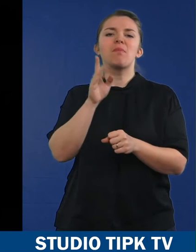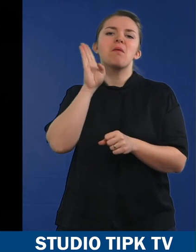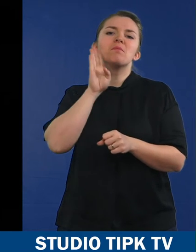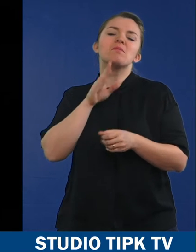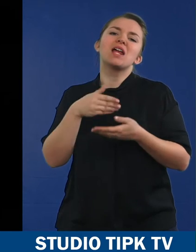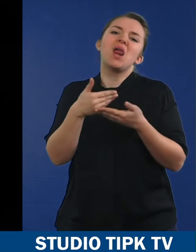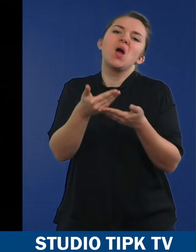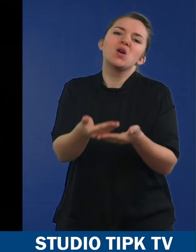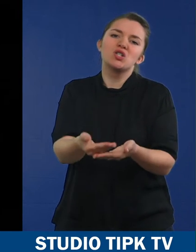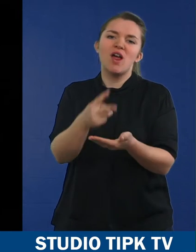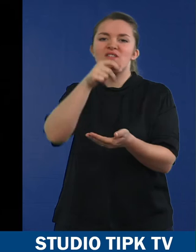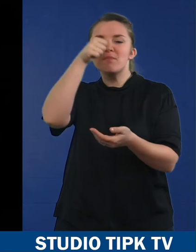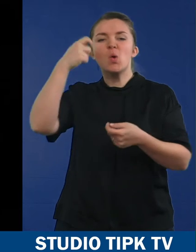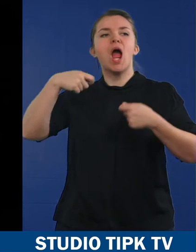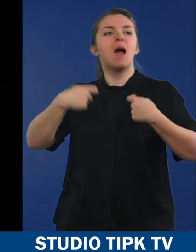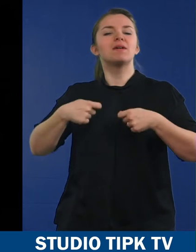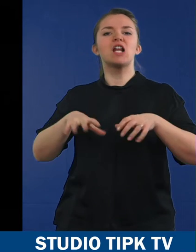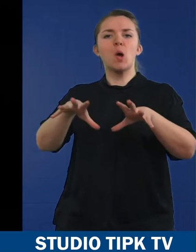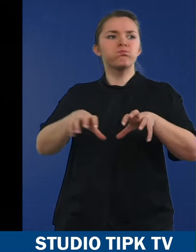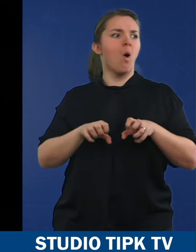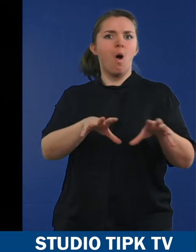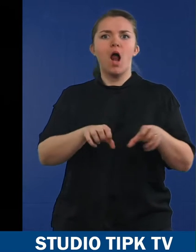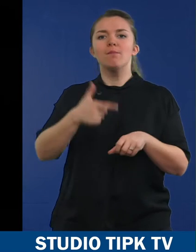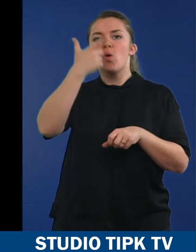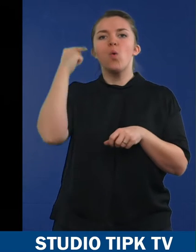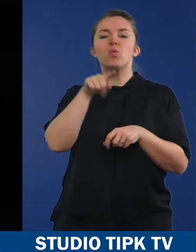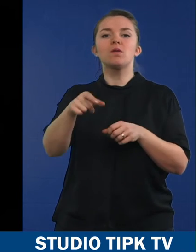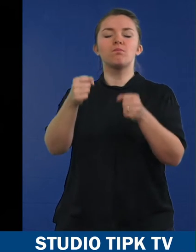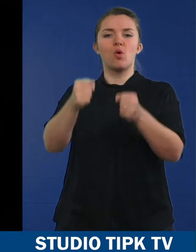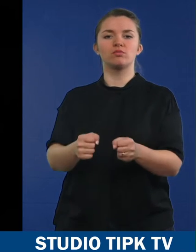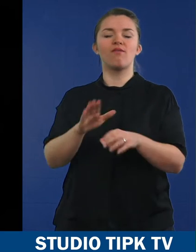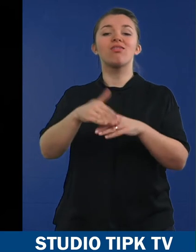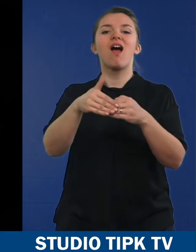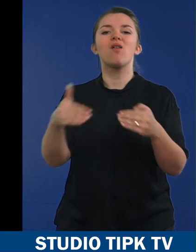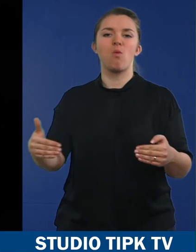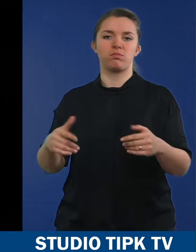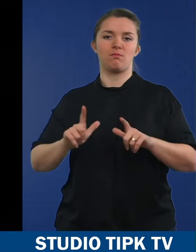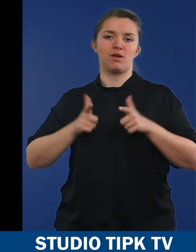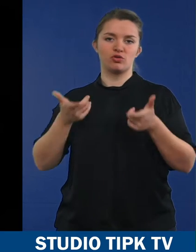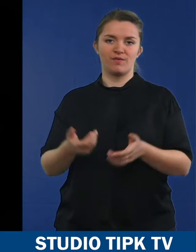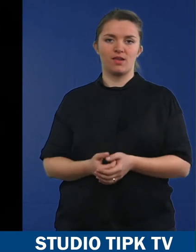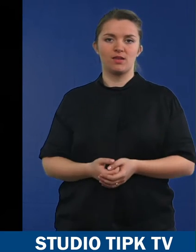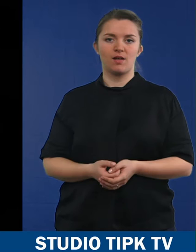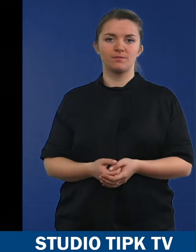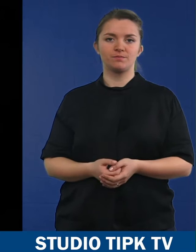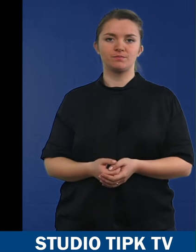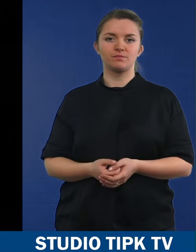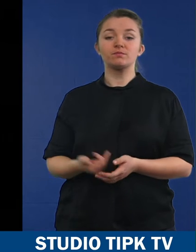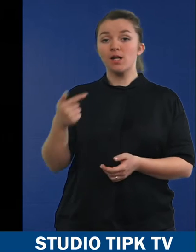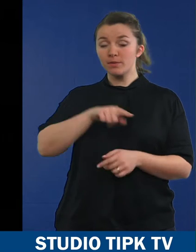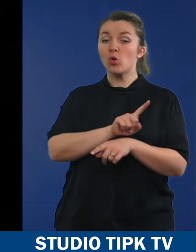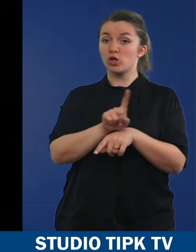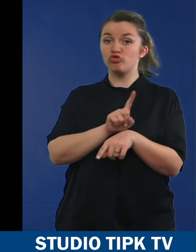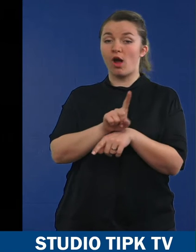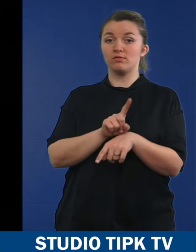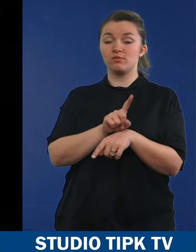miloščina, ki v imenu kapitalskega pohlepa ljudi postavlja na rob preživetja. Prišel je